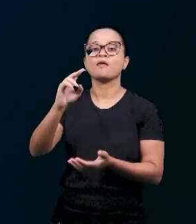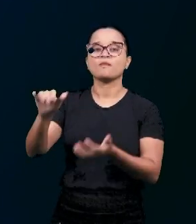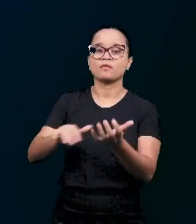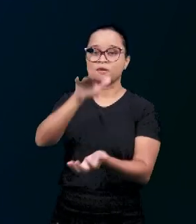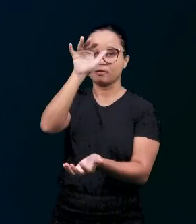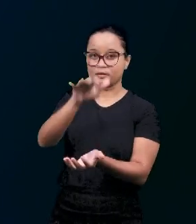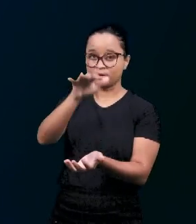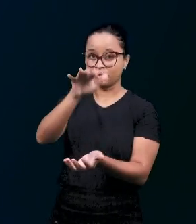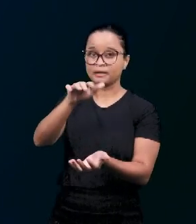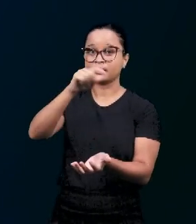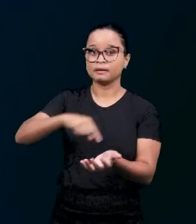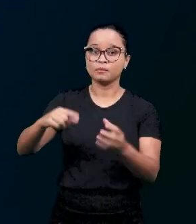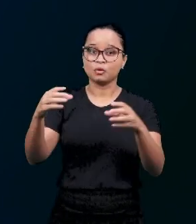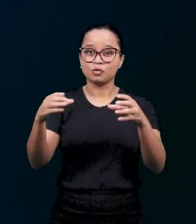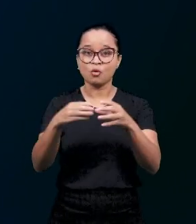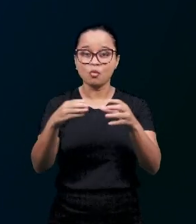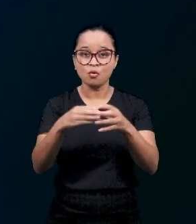via satellite faites par la communauté